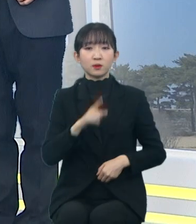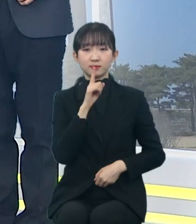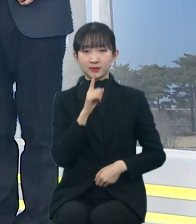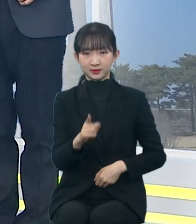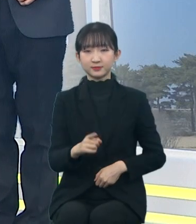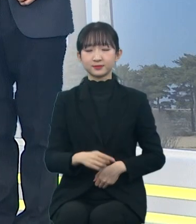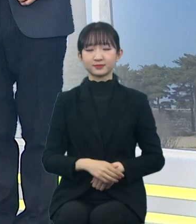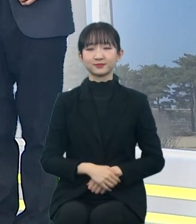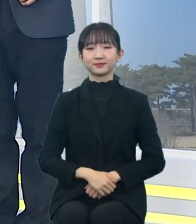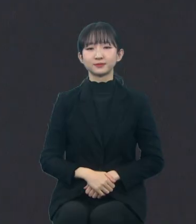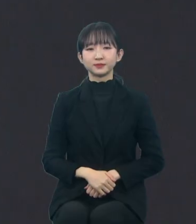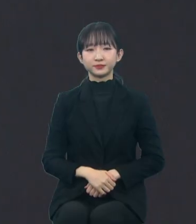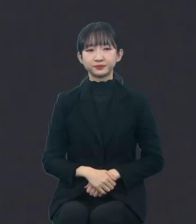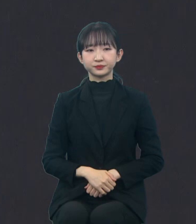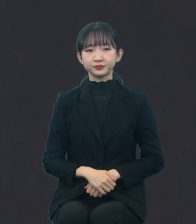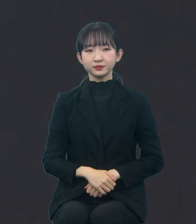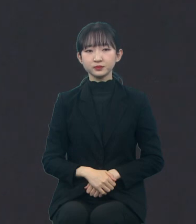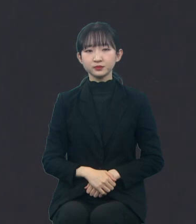배상민 기자입니다.